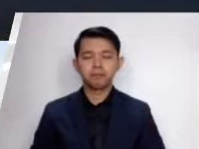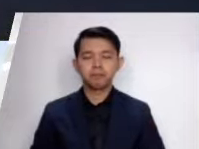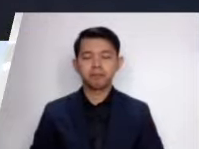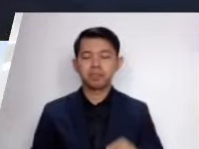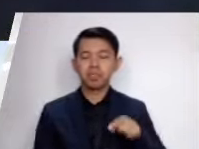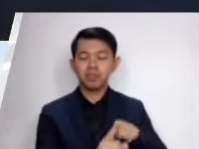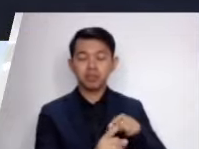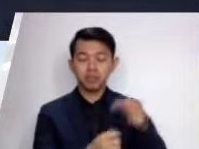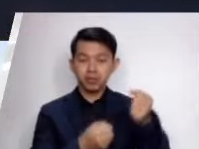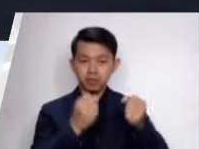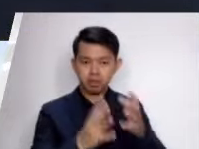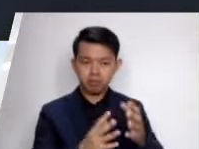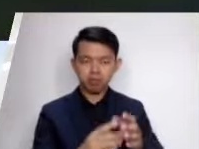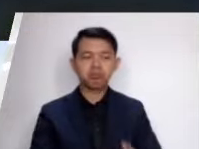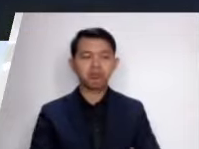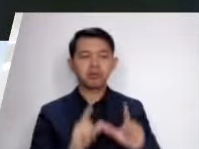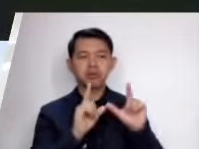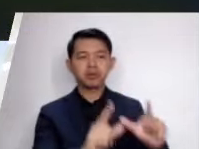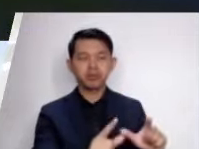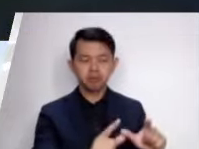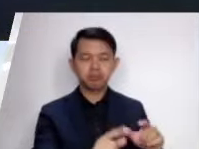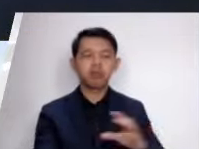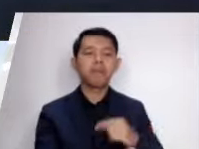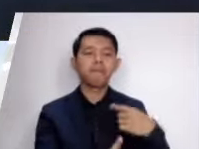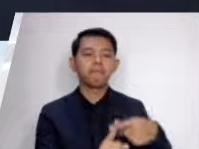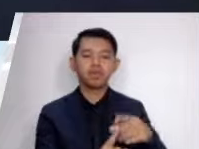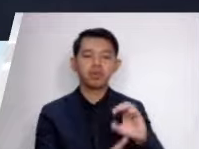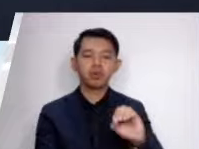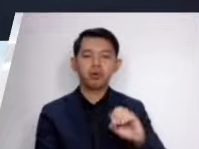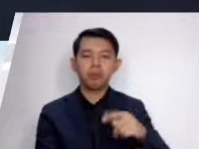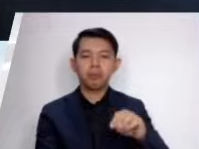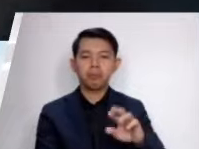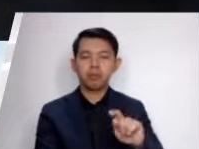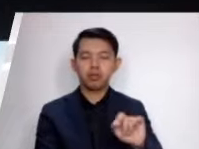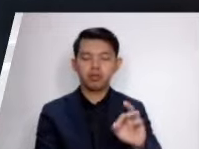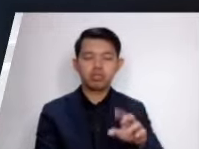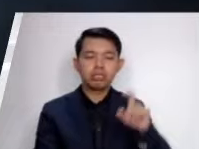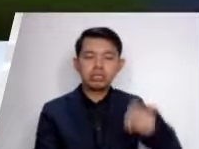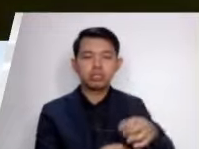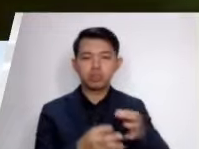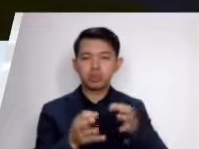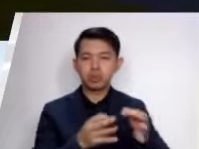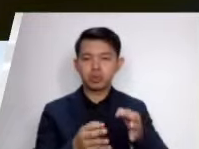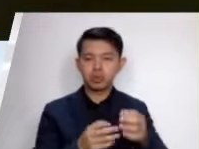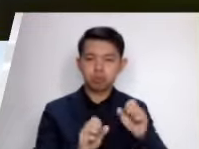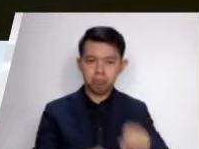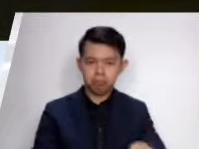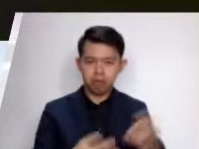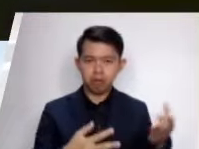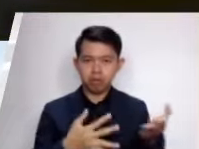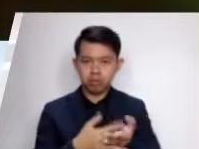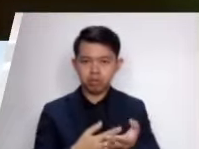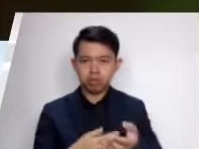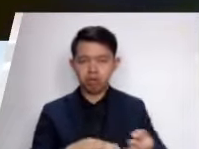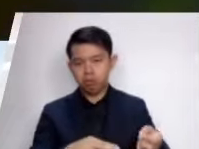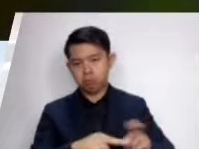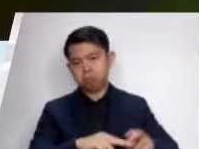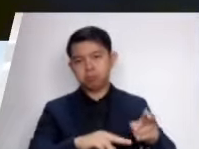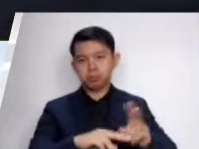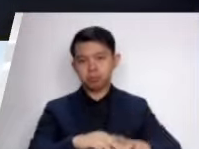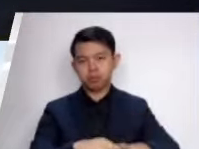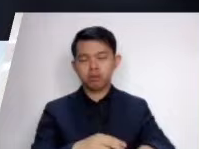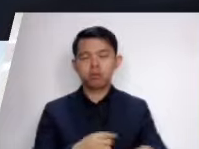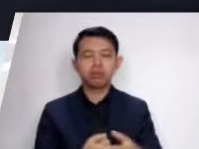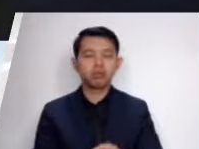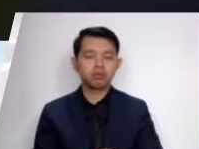na ang operator nito para pagpaliwanagin. Posible daw itong maharap sa patong-patong na paglabag sa terms and conditions ng Certificate of